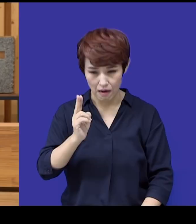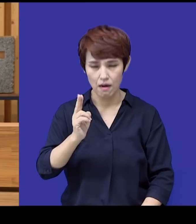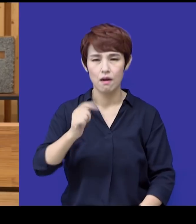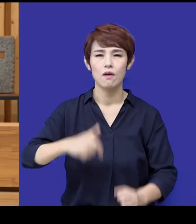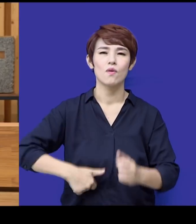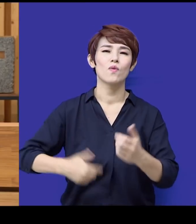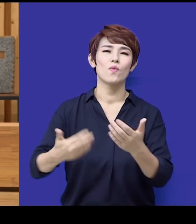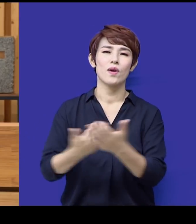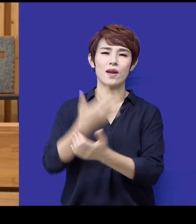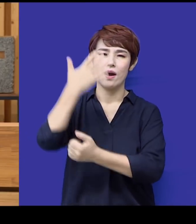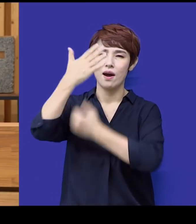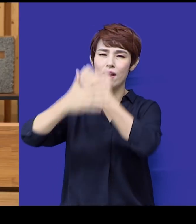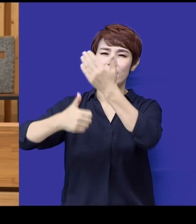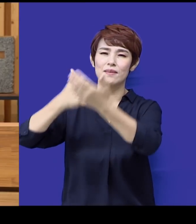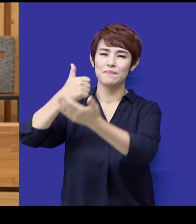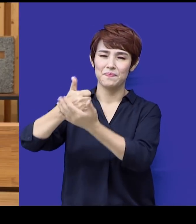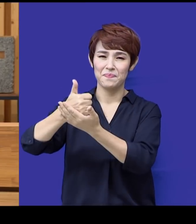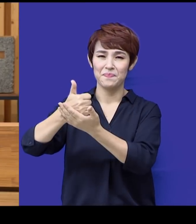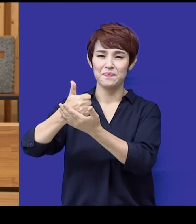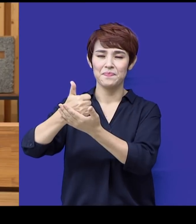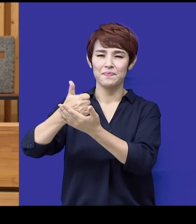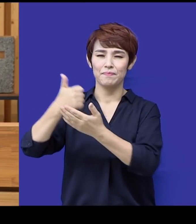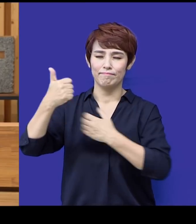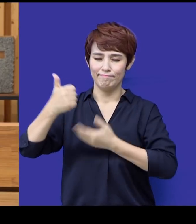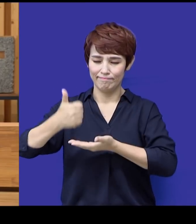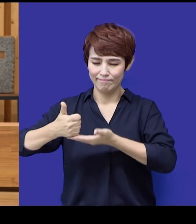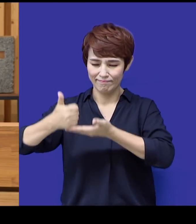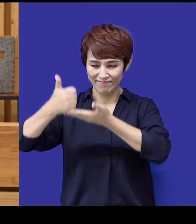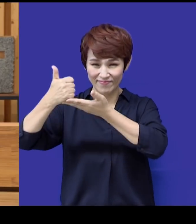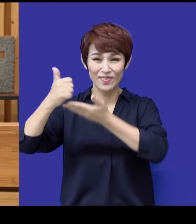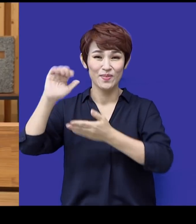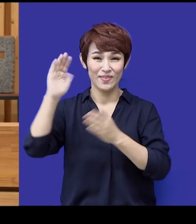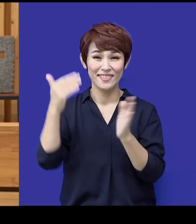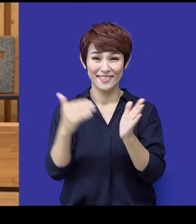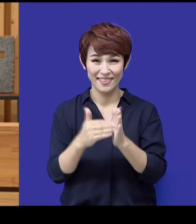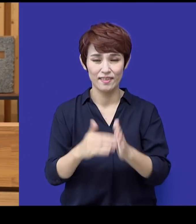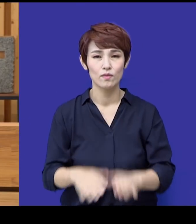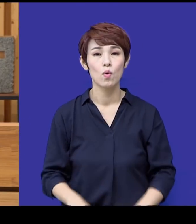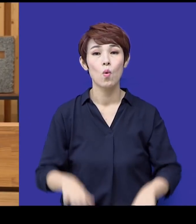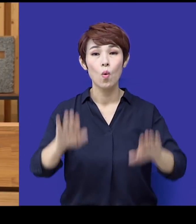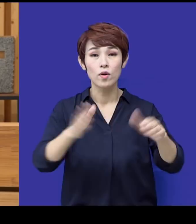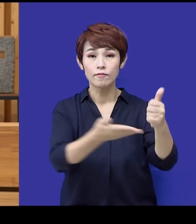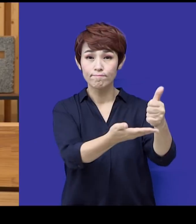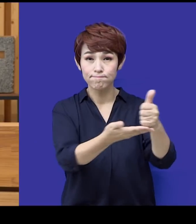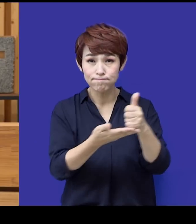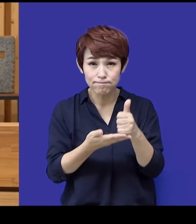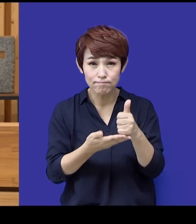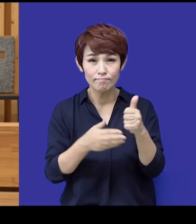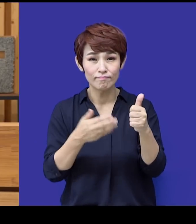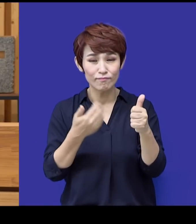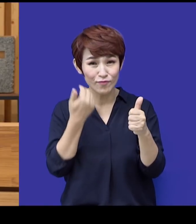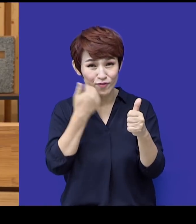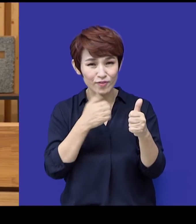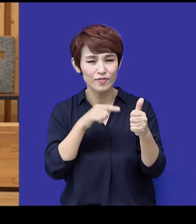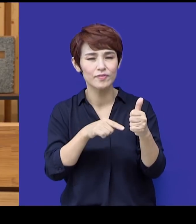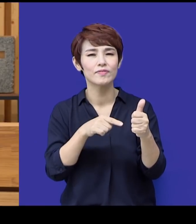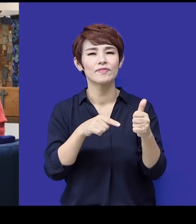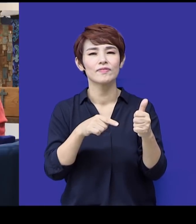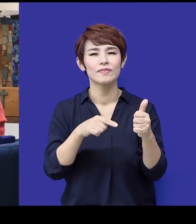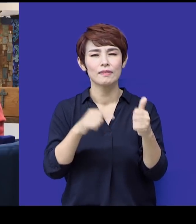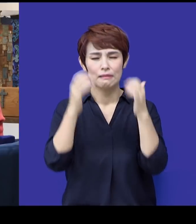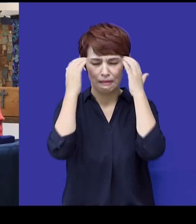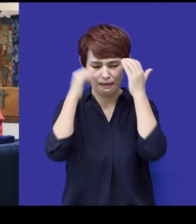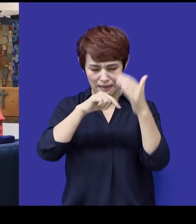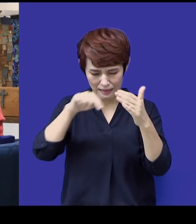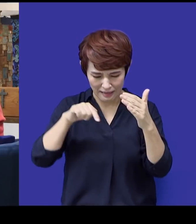됐죠. 오늘 모실 분도 수많은 그런 고난 가운데서 자신의 무게를 내려놓고 하나님을 경외하는 자로 변신한 분이라고 합니다.